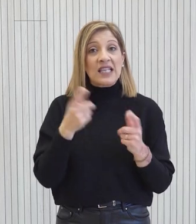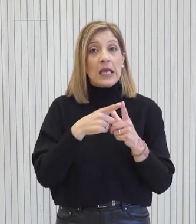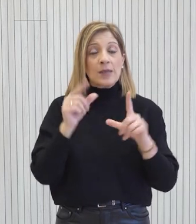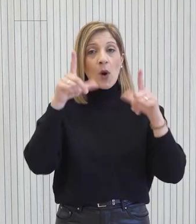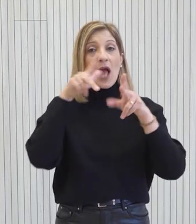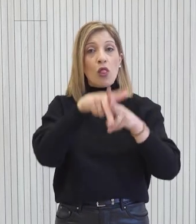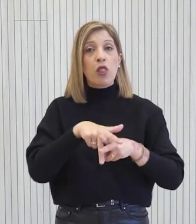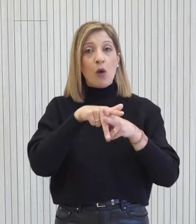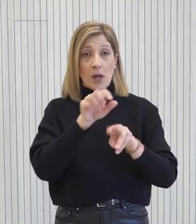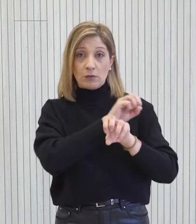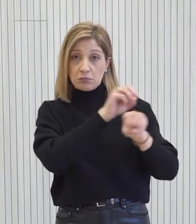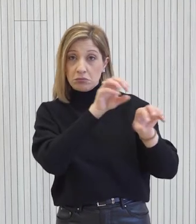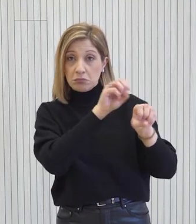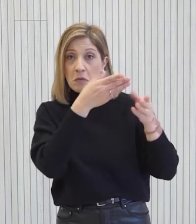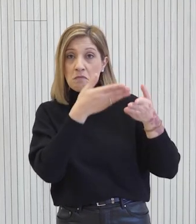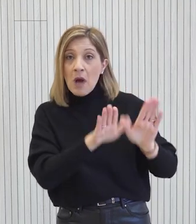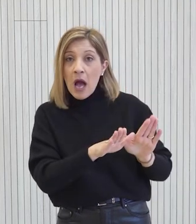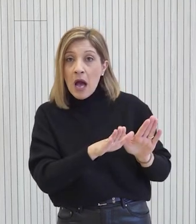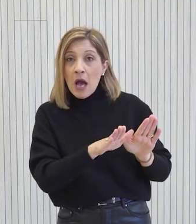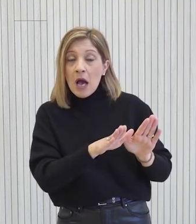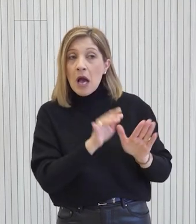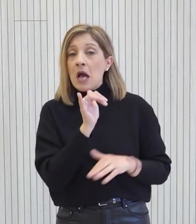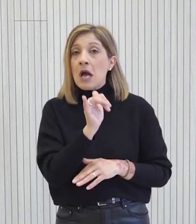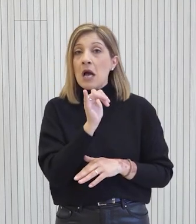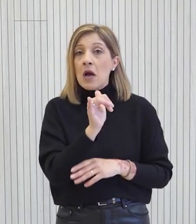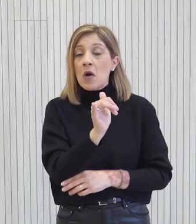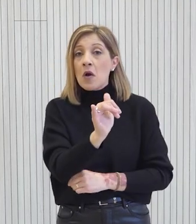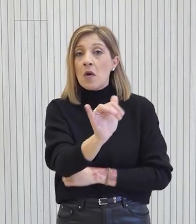παραβίες από το καθεστώτος καθεστώτος στην Κύπρο,